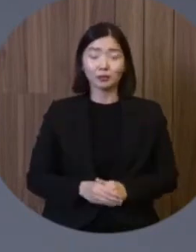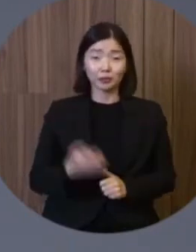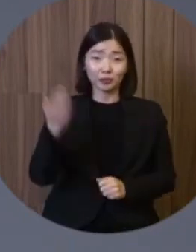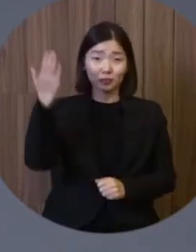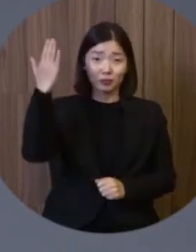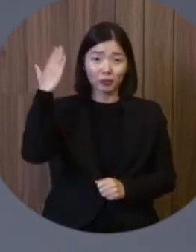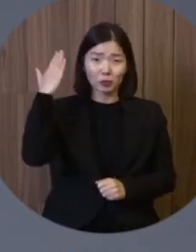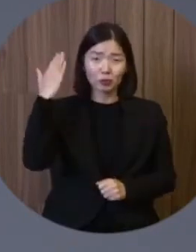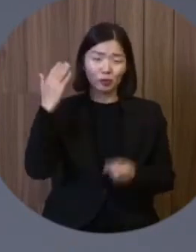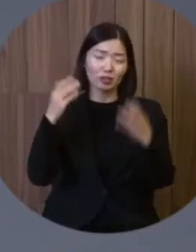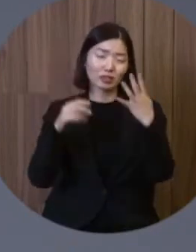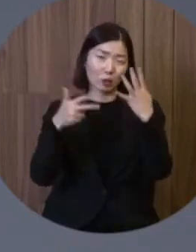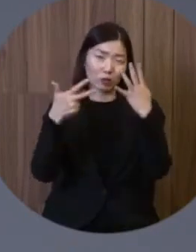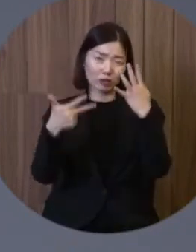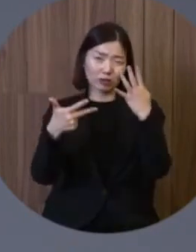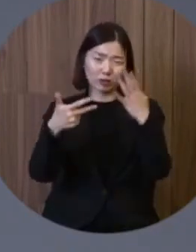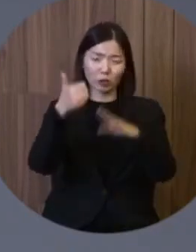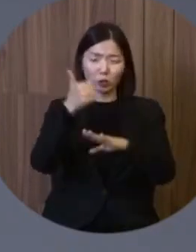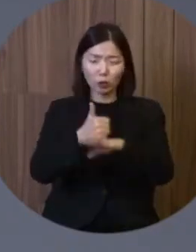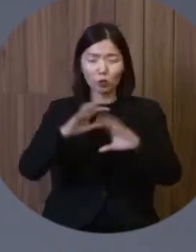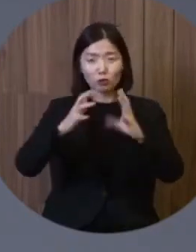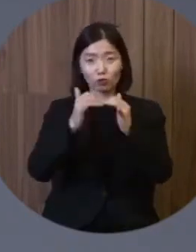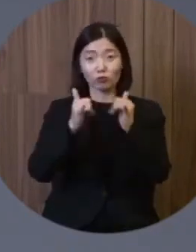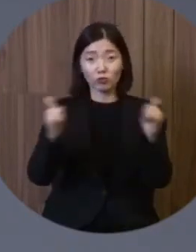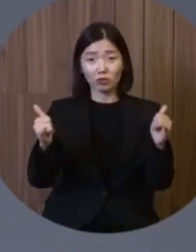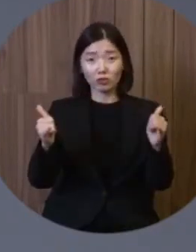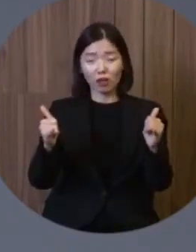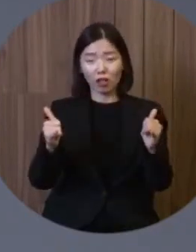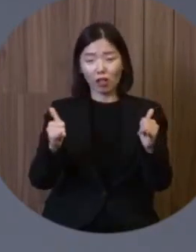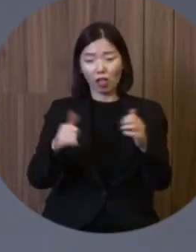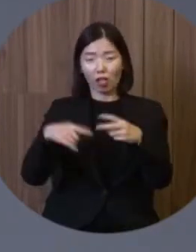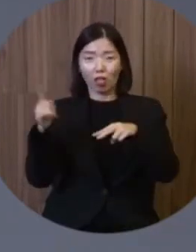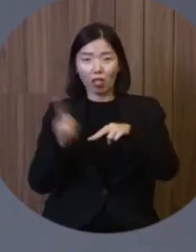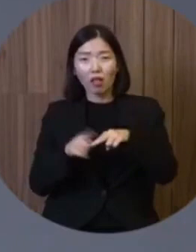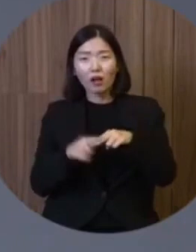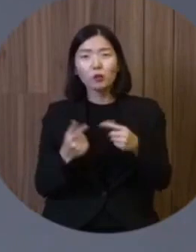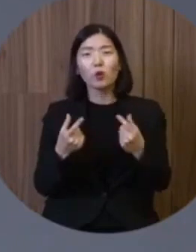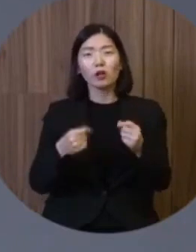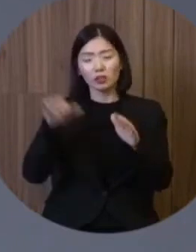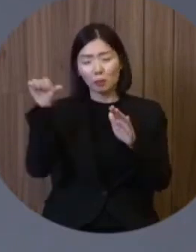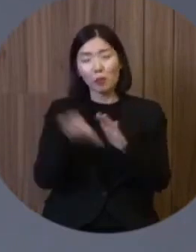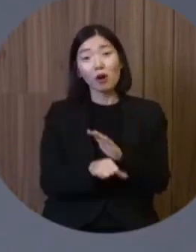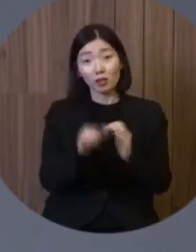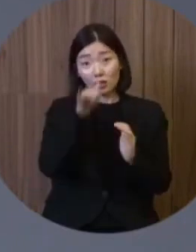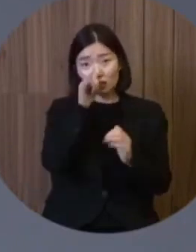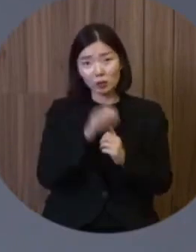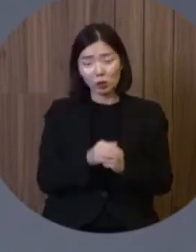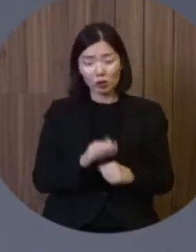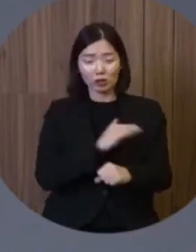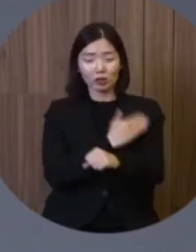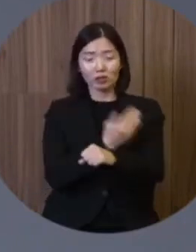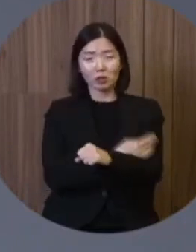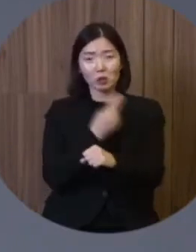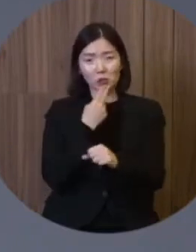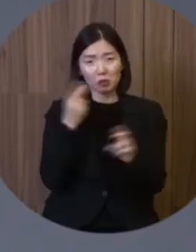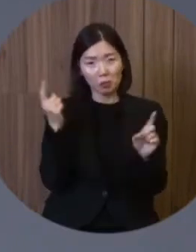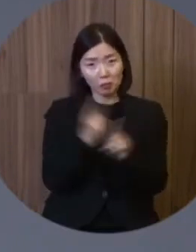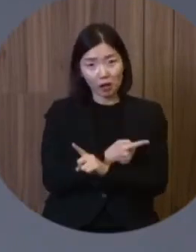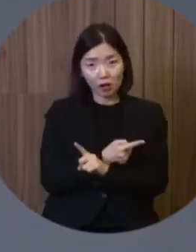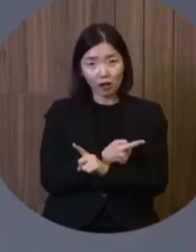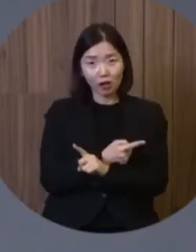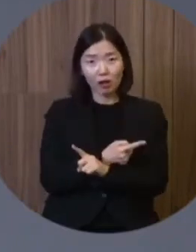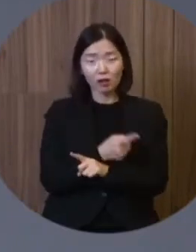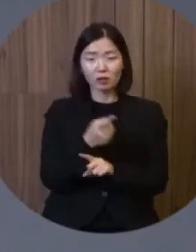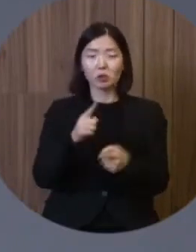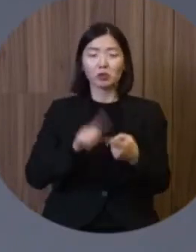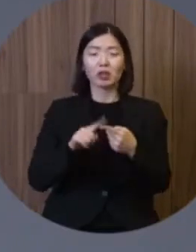지난 재보궐선거 결과 국민들께서 매서운 회초리를 들었습니다. 무능한 개혁과